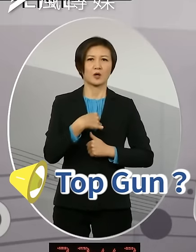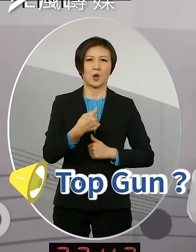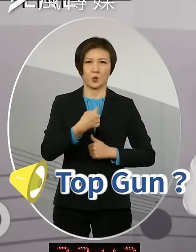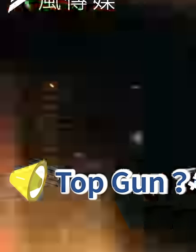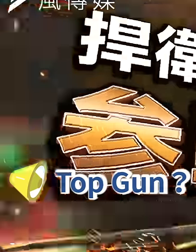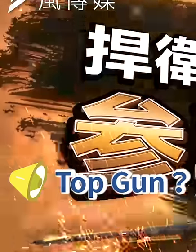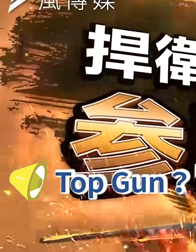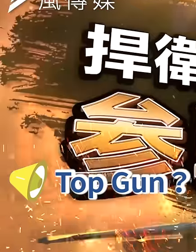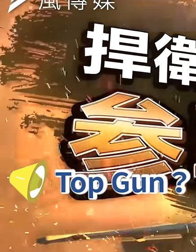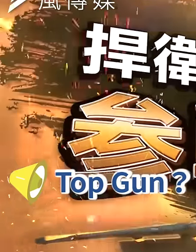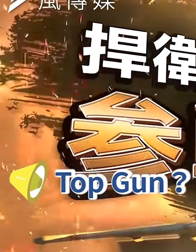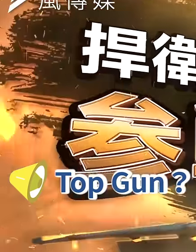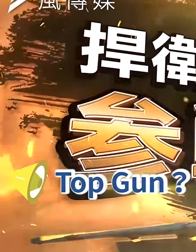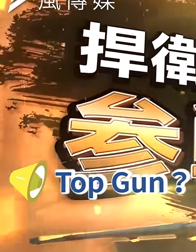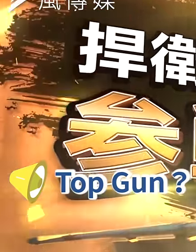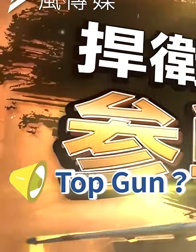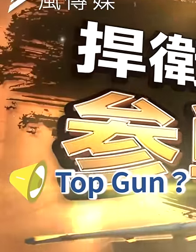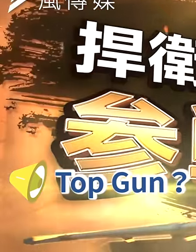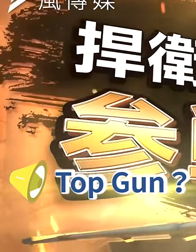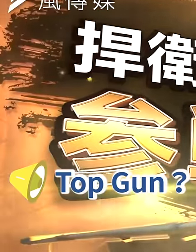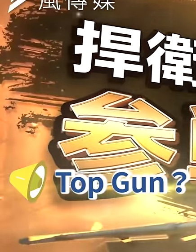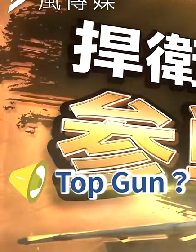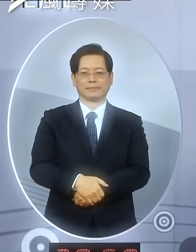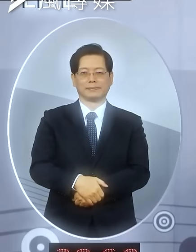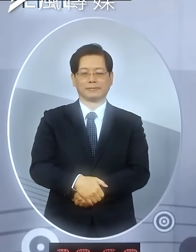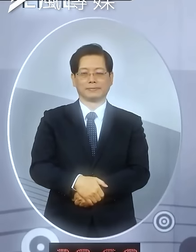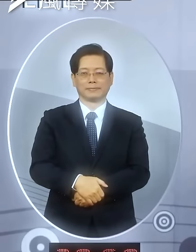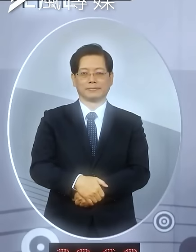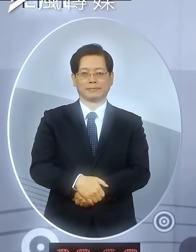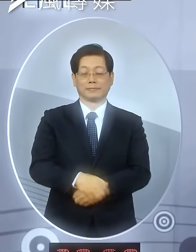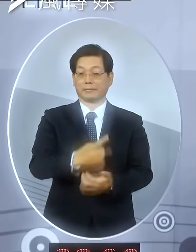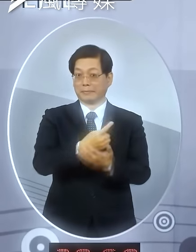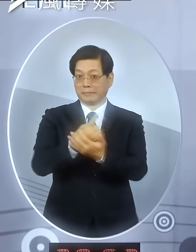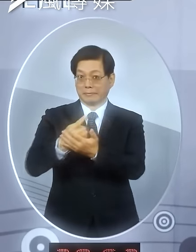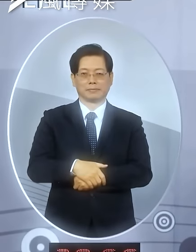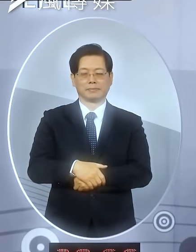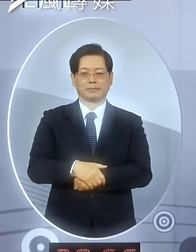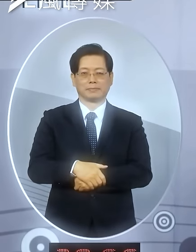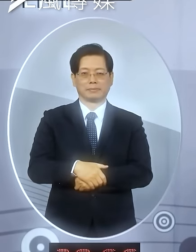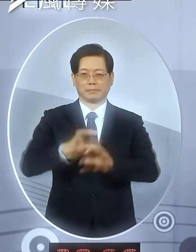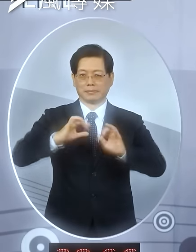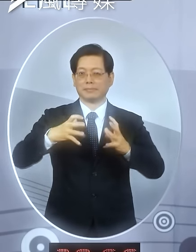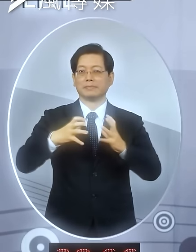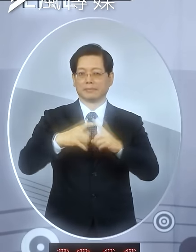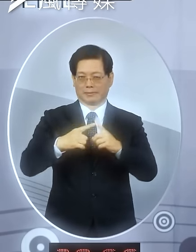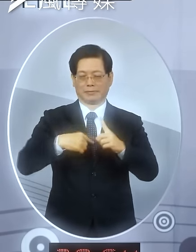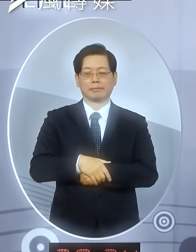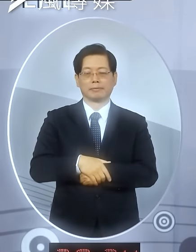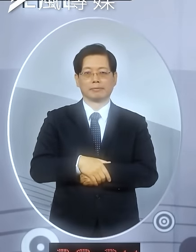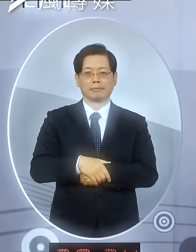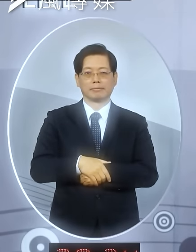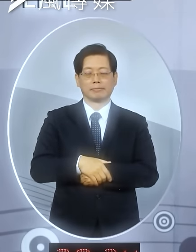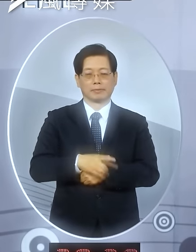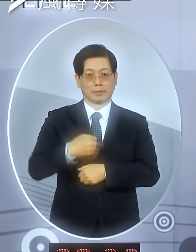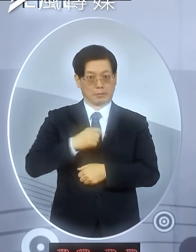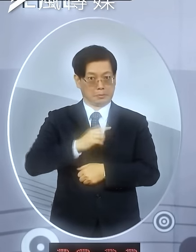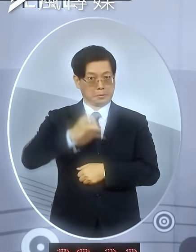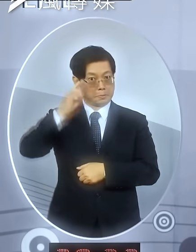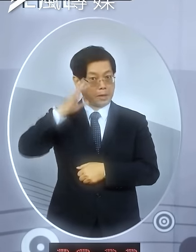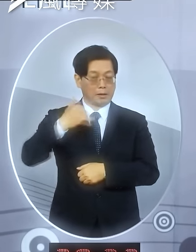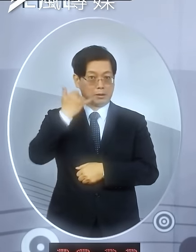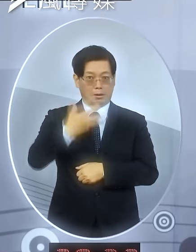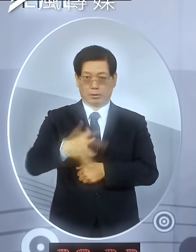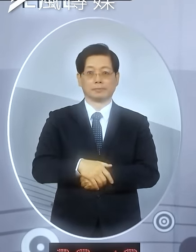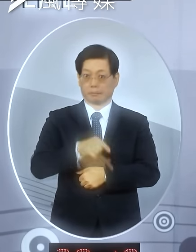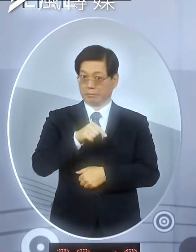捍衛戰士我就是這個捍衛戰士各位全球的地球人大家好我發明了海